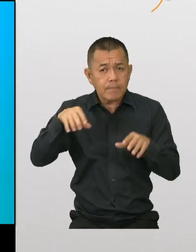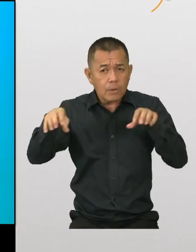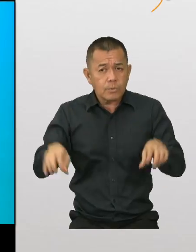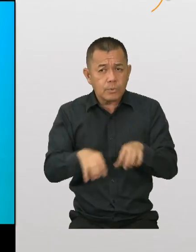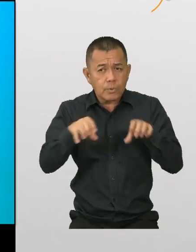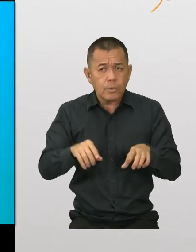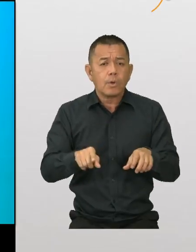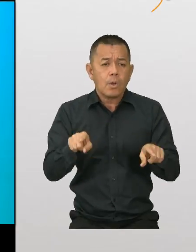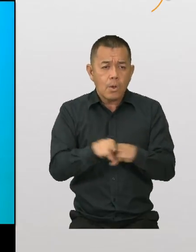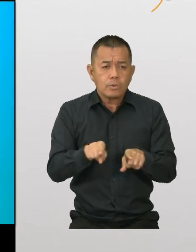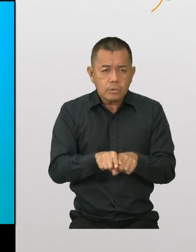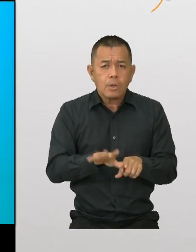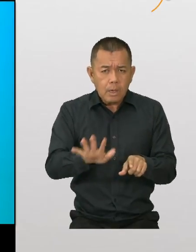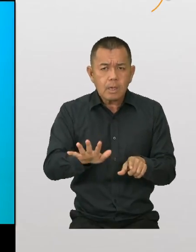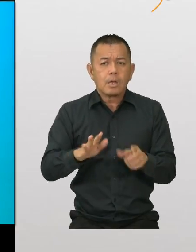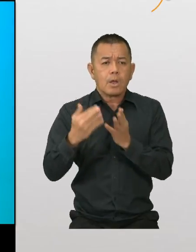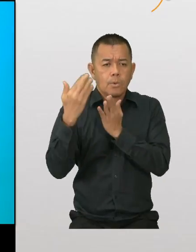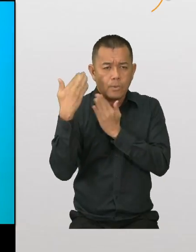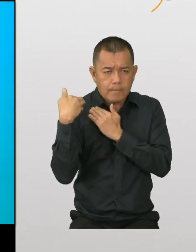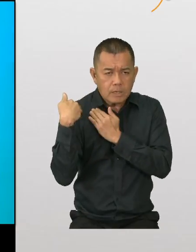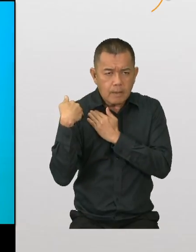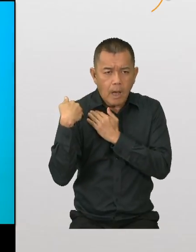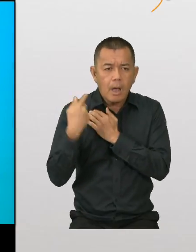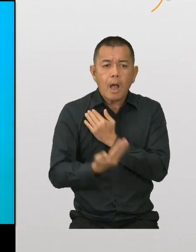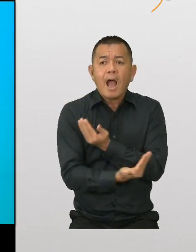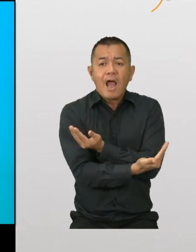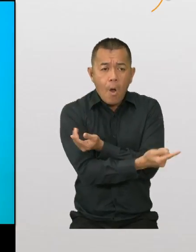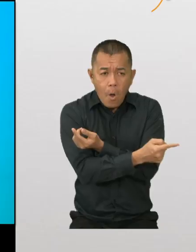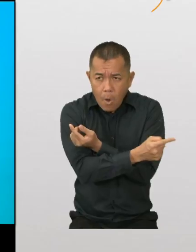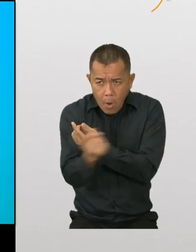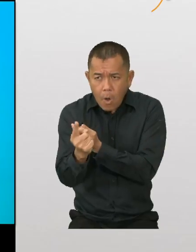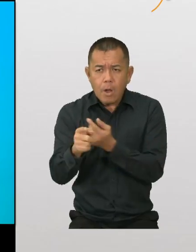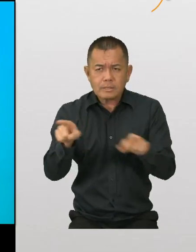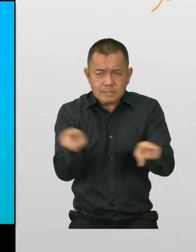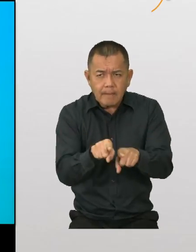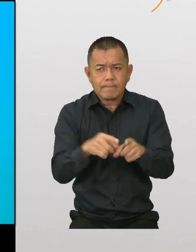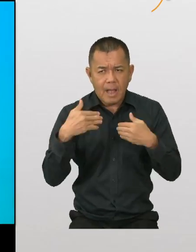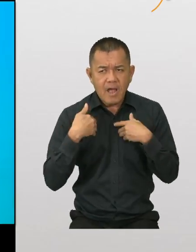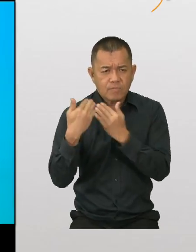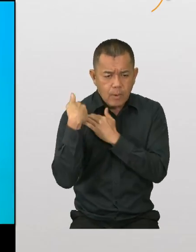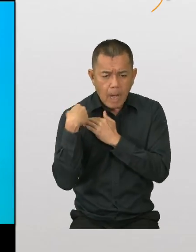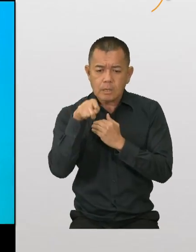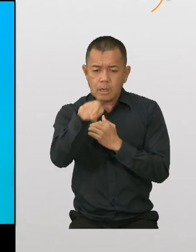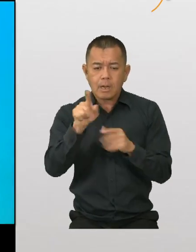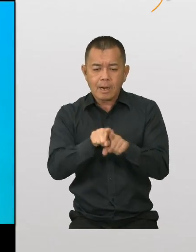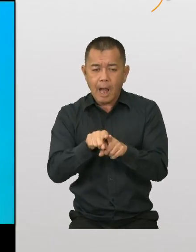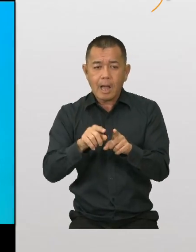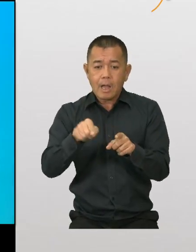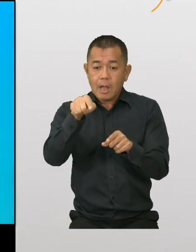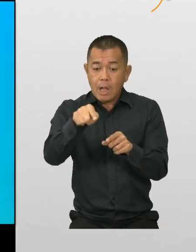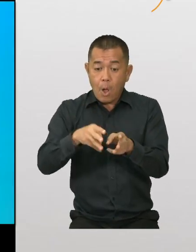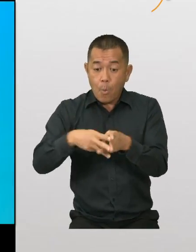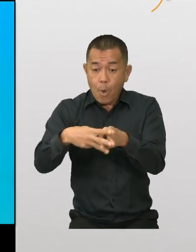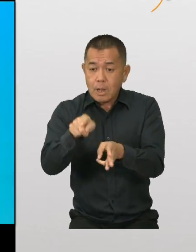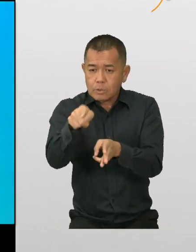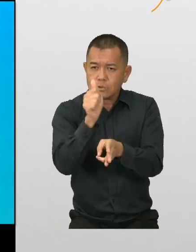each 好自 and 己的 every one 钱 of 包。 us also has a responsibility to look after our own wallets. Save water, save electricity, and at the